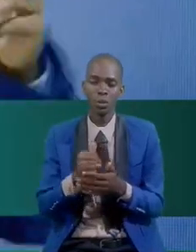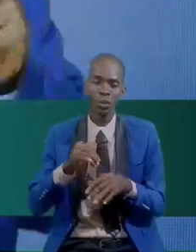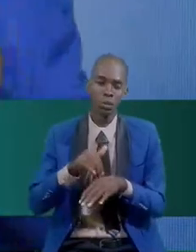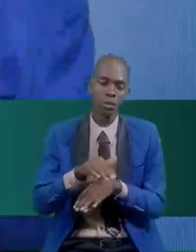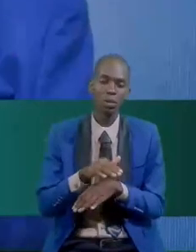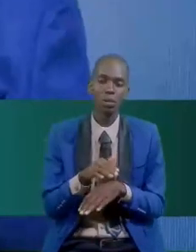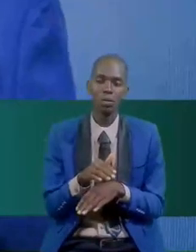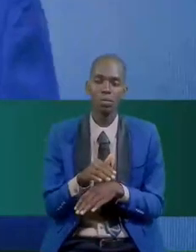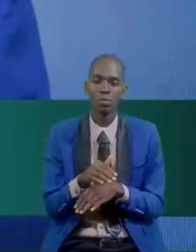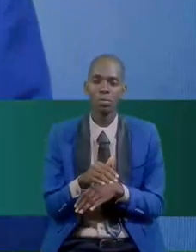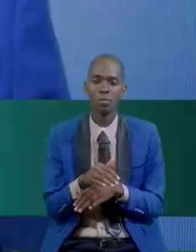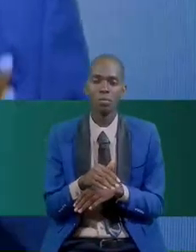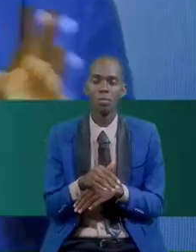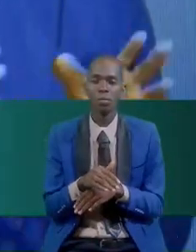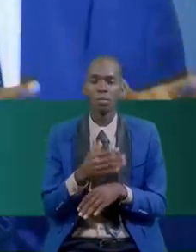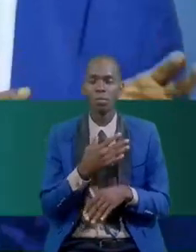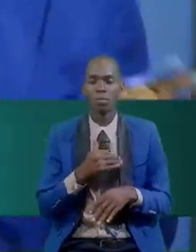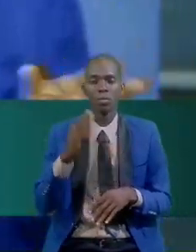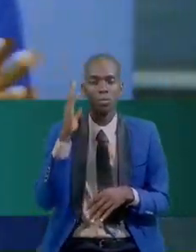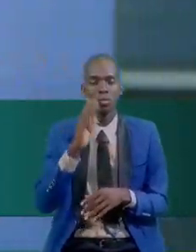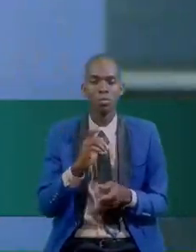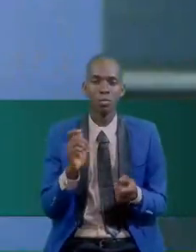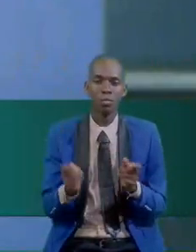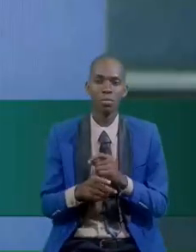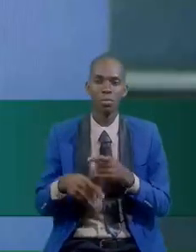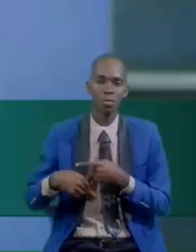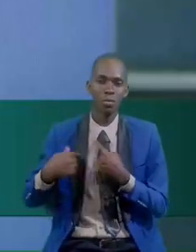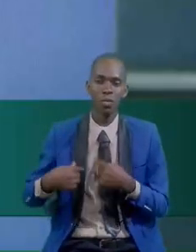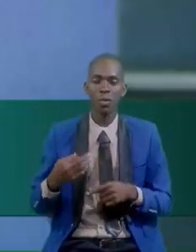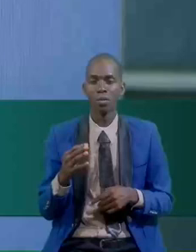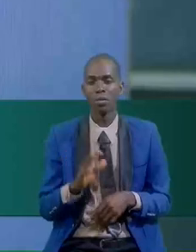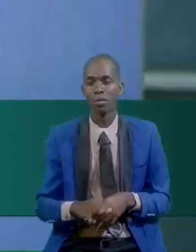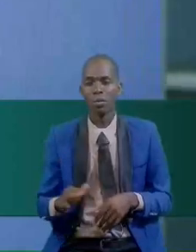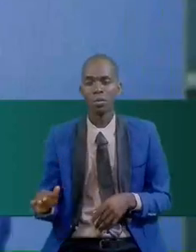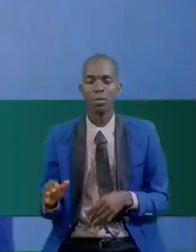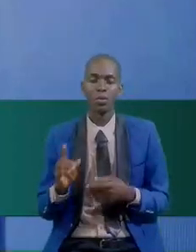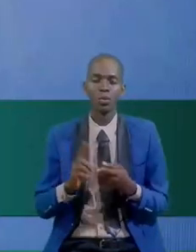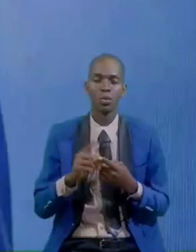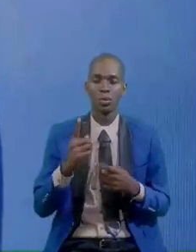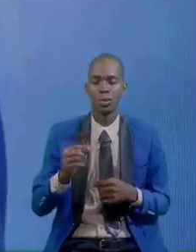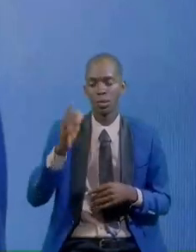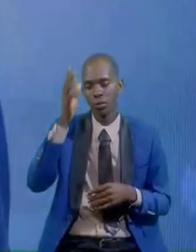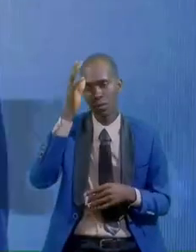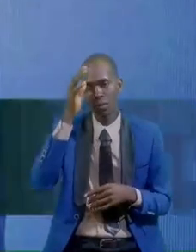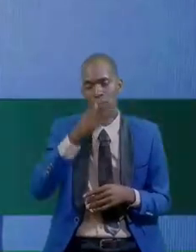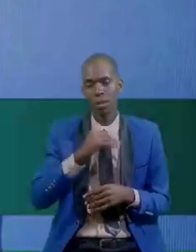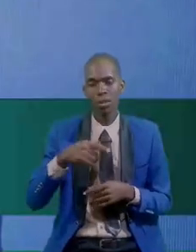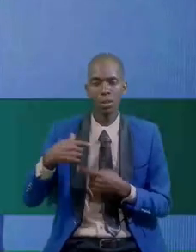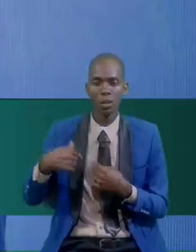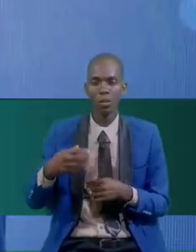avant le grand jour du Seigneur. Et il tournera le cœur des enfants vers leur père, et le